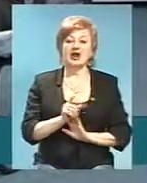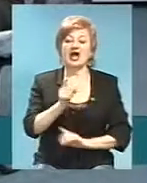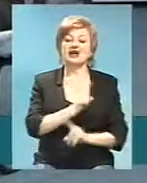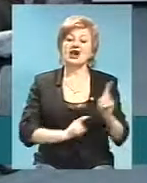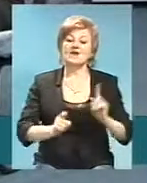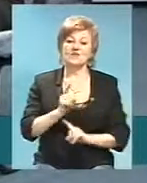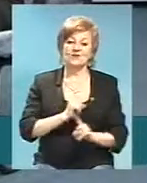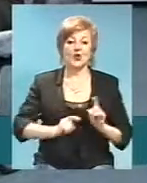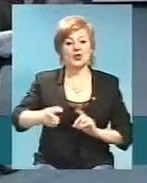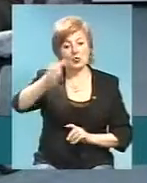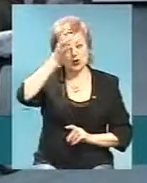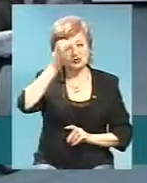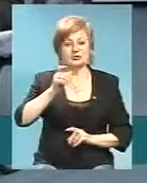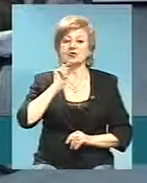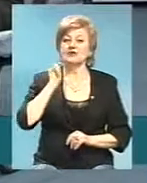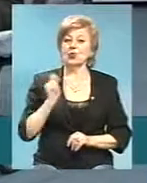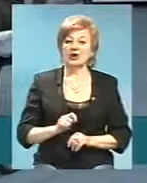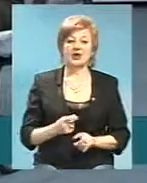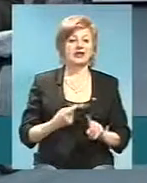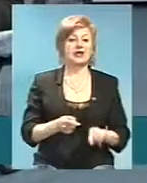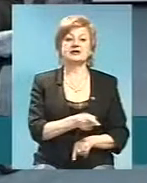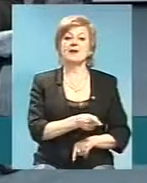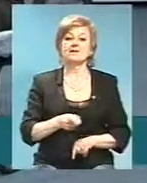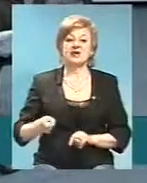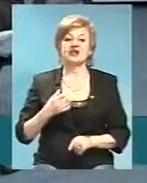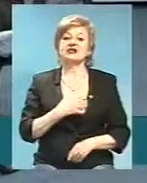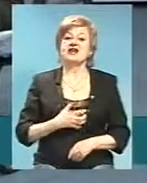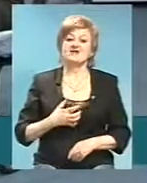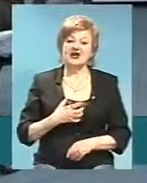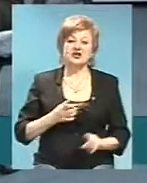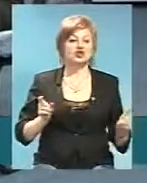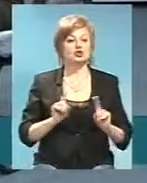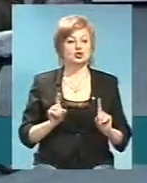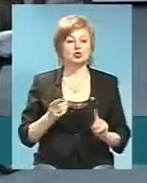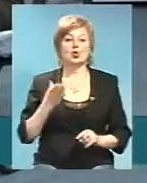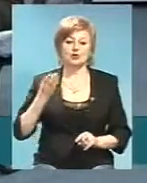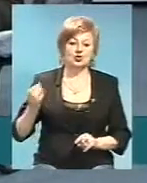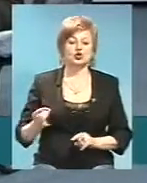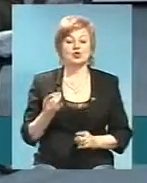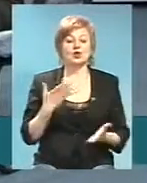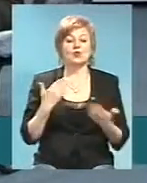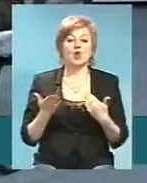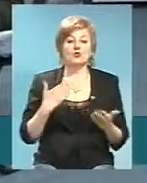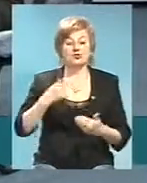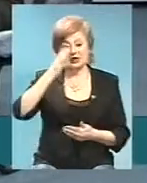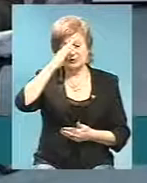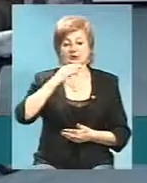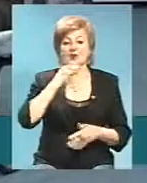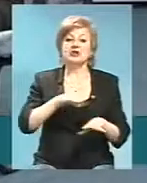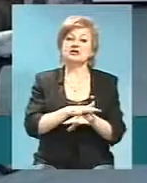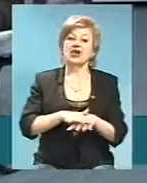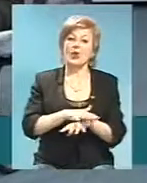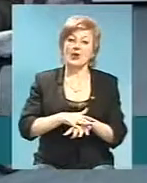реформа освіти в Україні. І цей період важливий для того, щоб ми ще раз поспілкувалися з батьківською